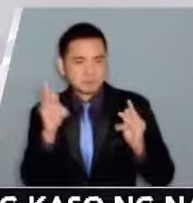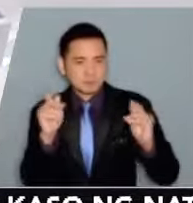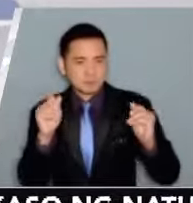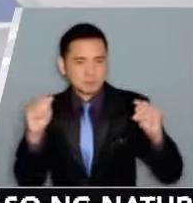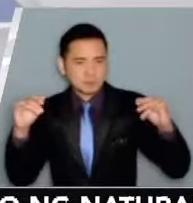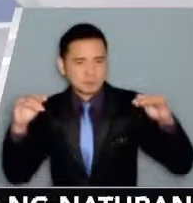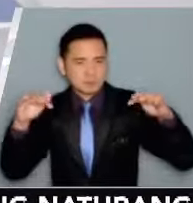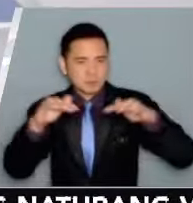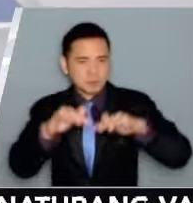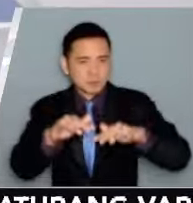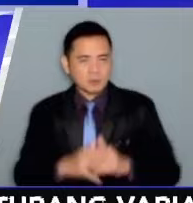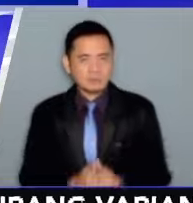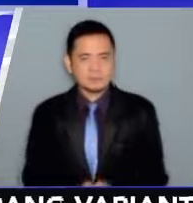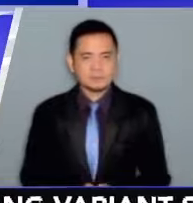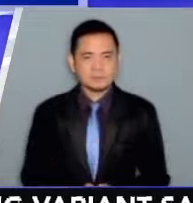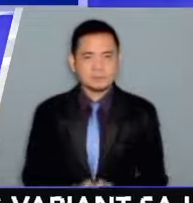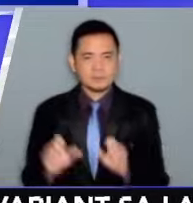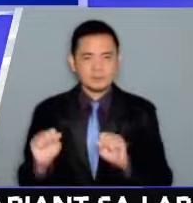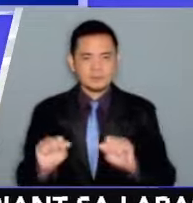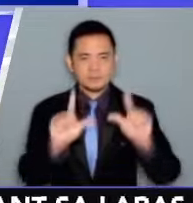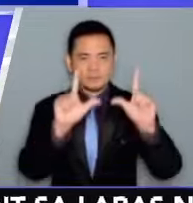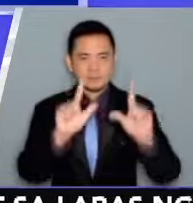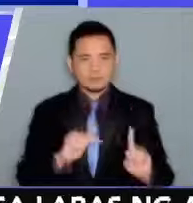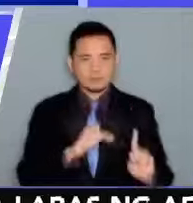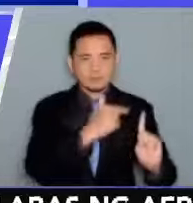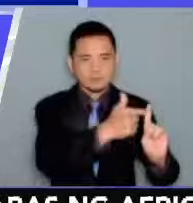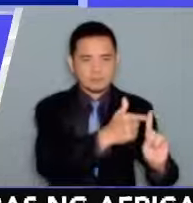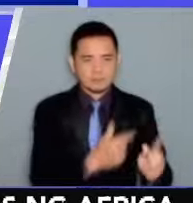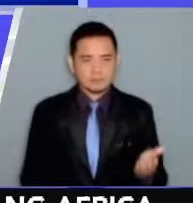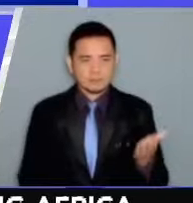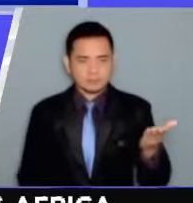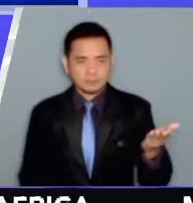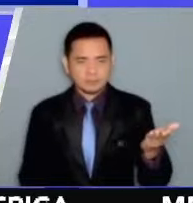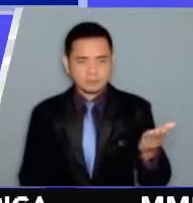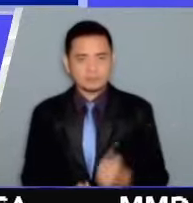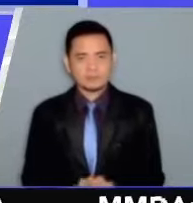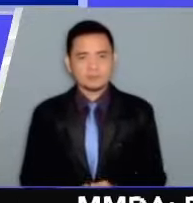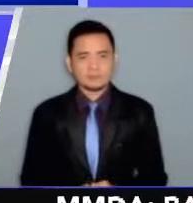Zen SAS ng GMA Regional TV Zen maayong